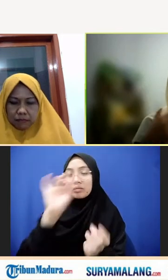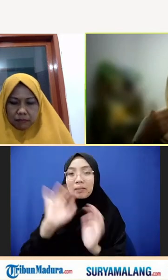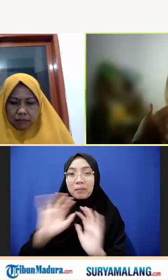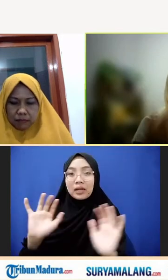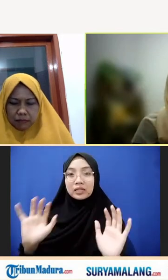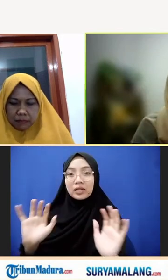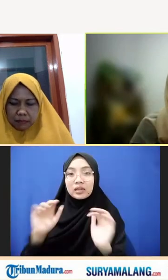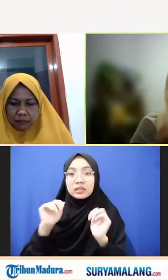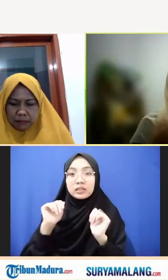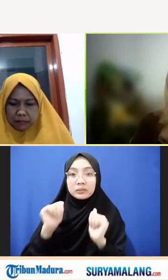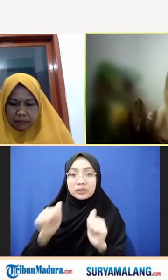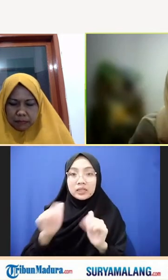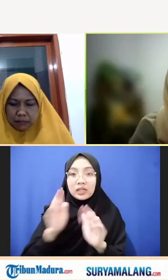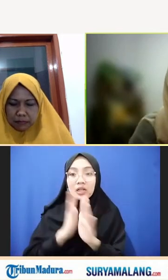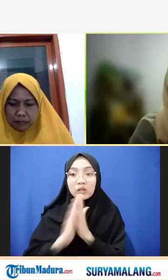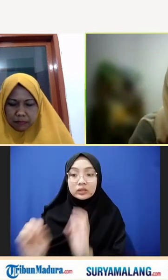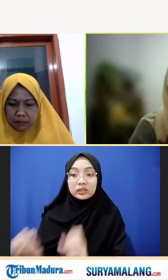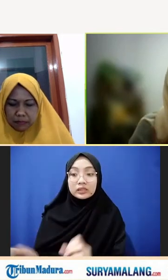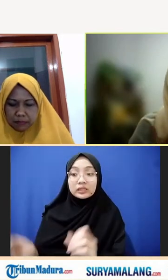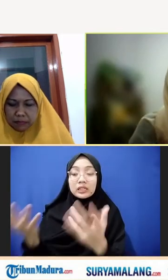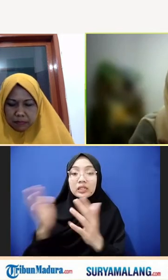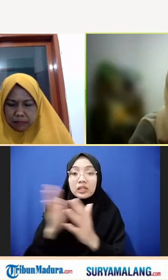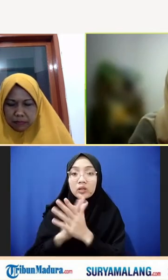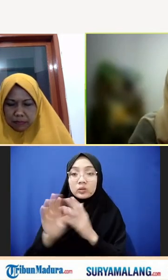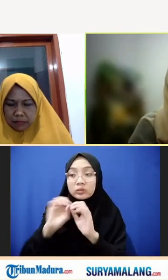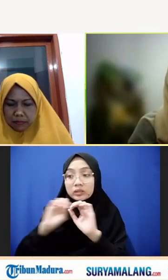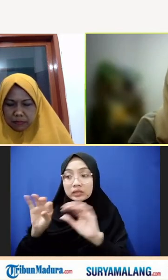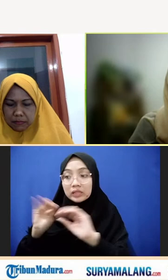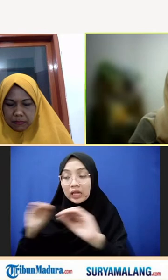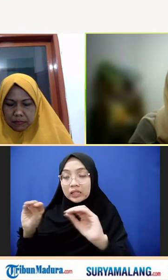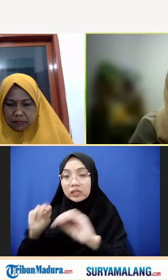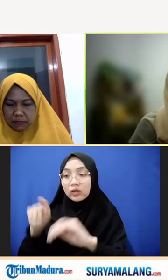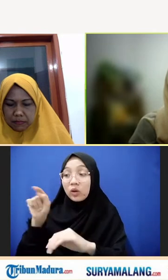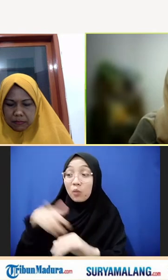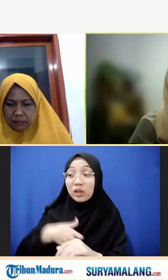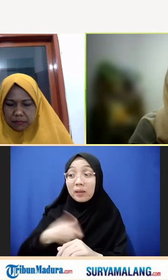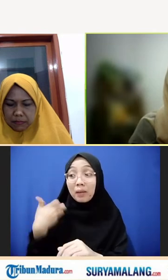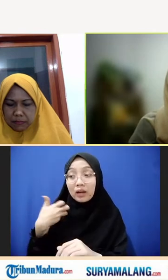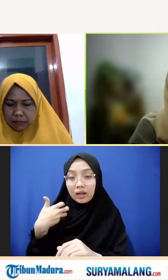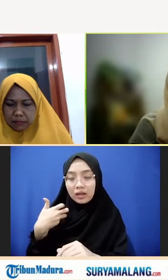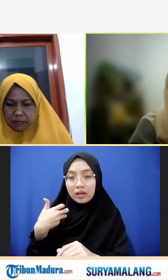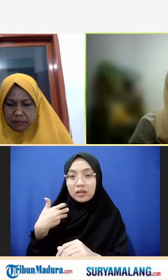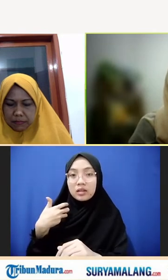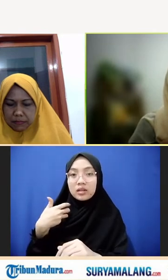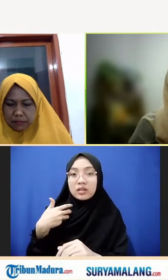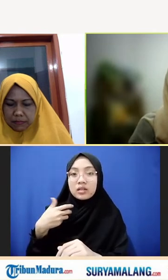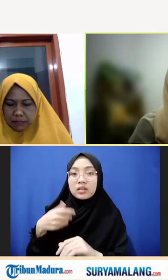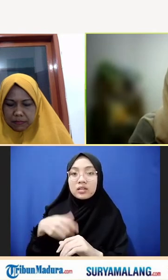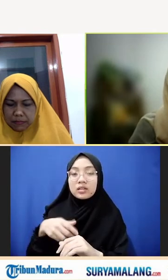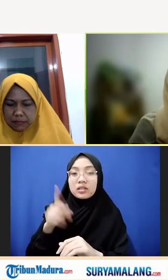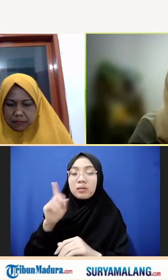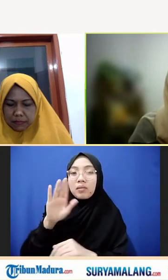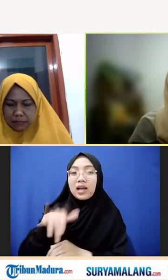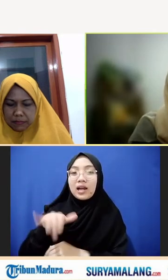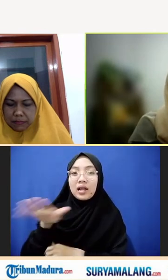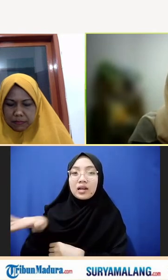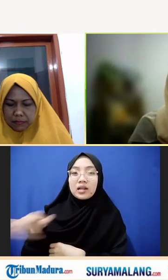pas kejadian langsung ibu kasih ajarin ini kamu lagi marah. Cuman karena anak-anak kita,